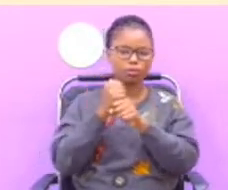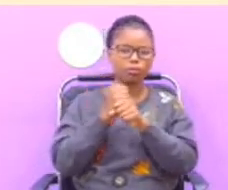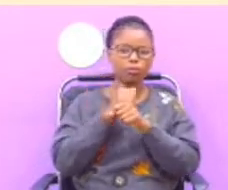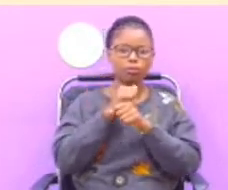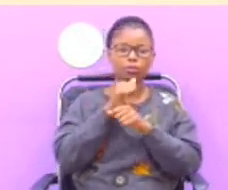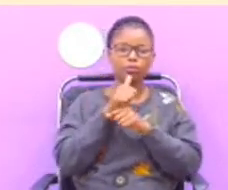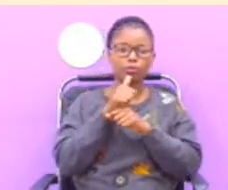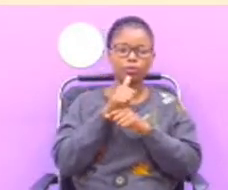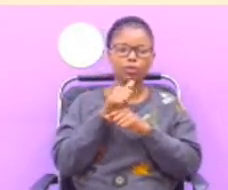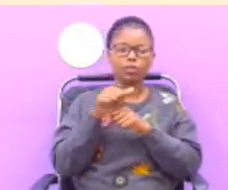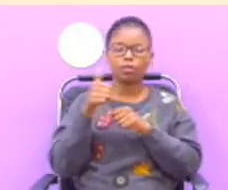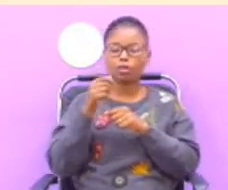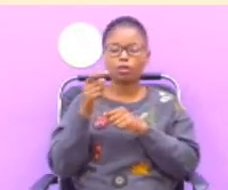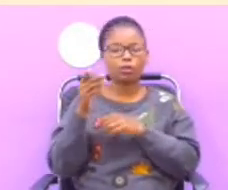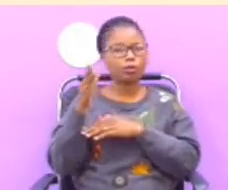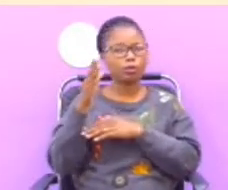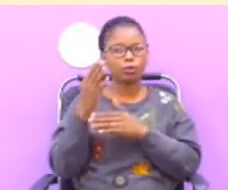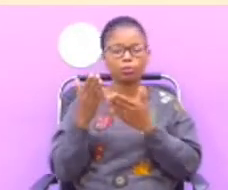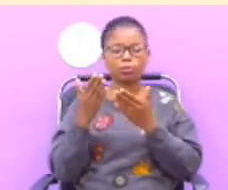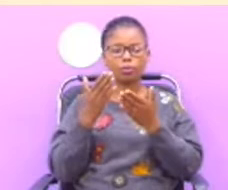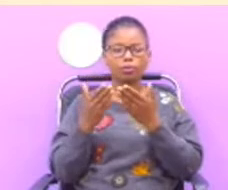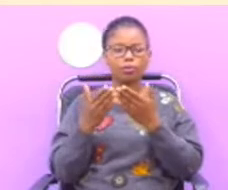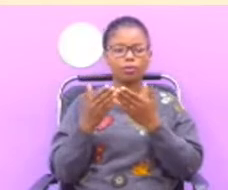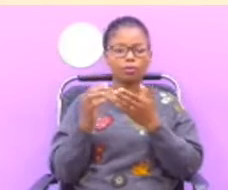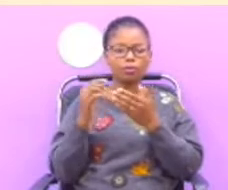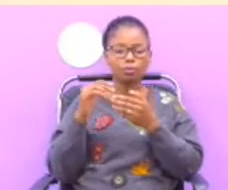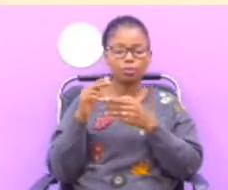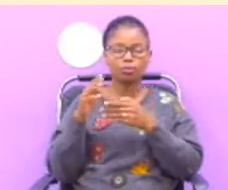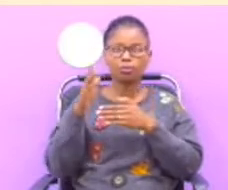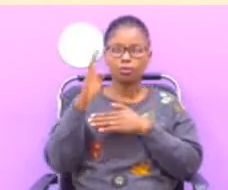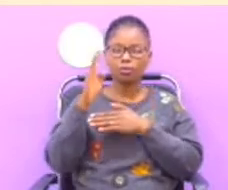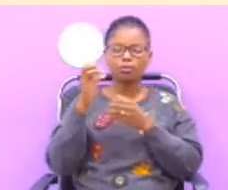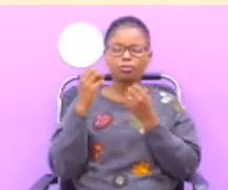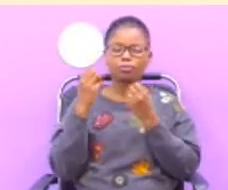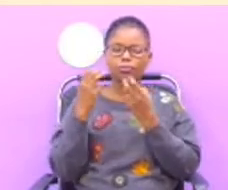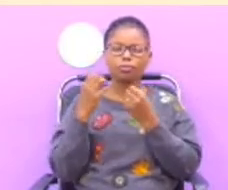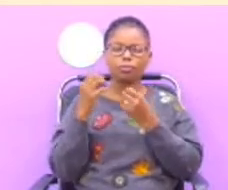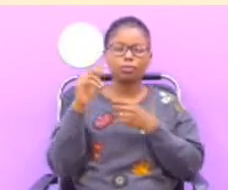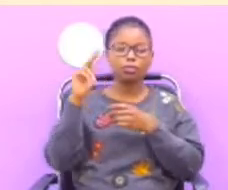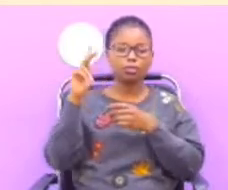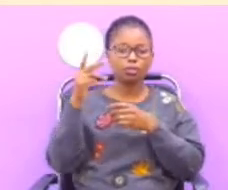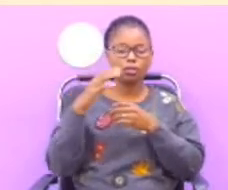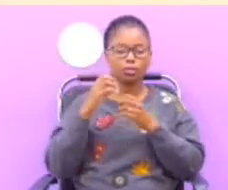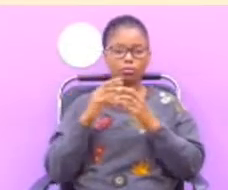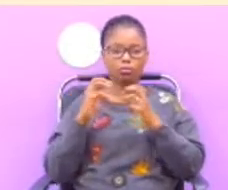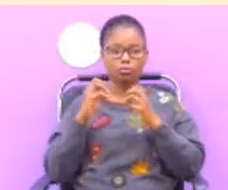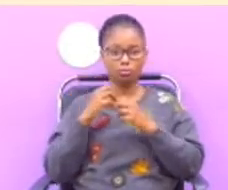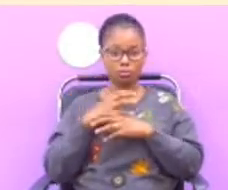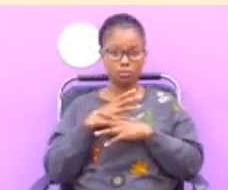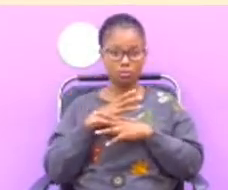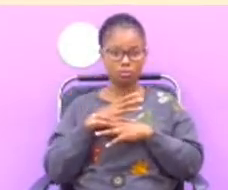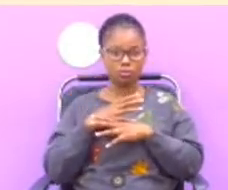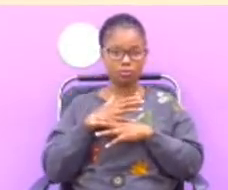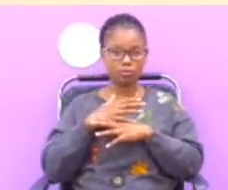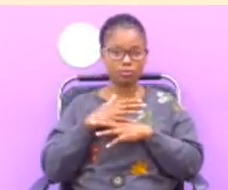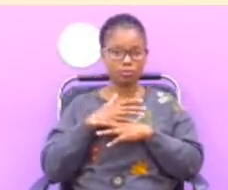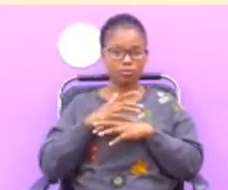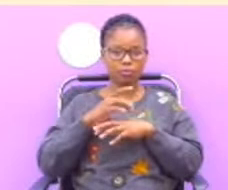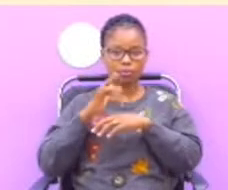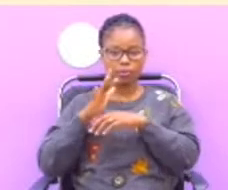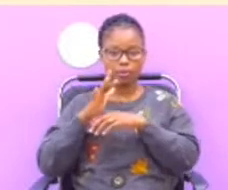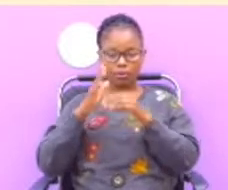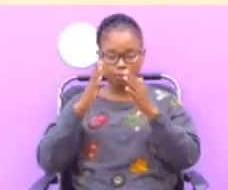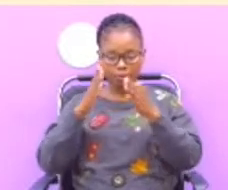ni gai yogi ninyo nete gai nyigi kenyai. Ginyaga maka. Ate modu atumuo kole